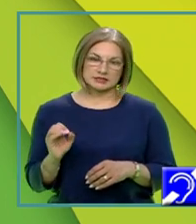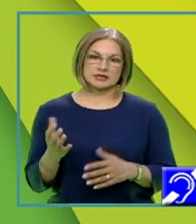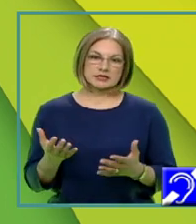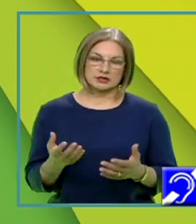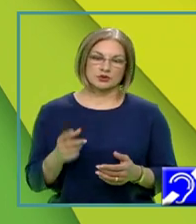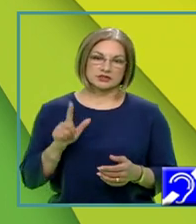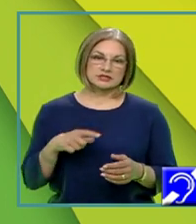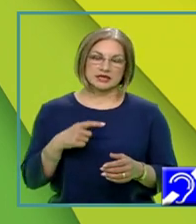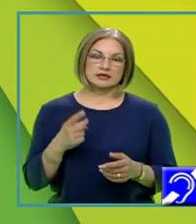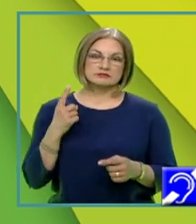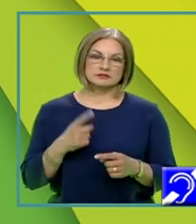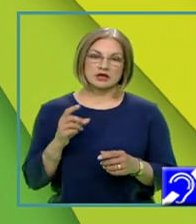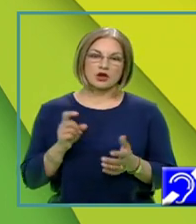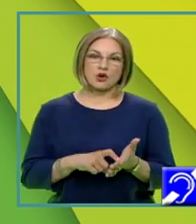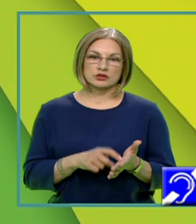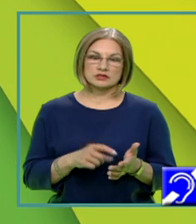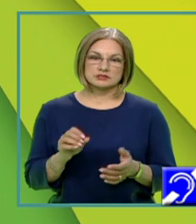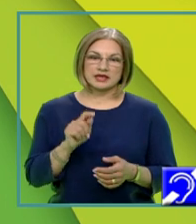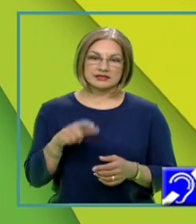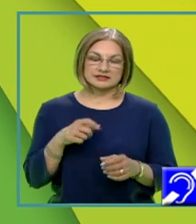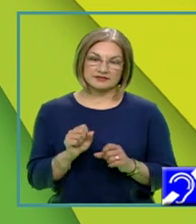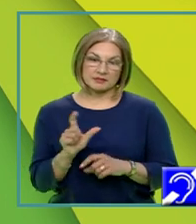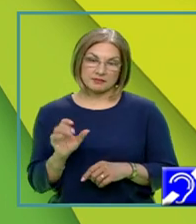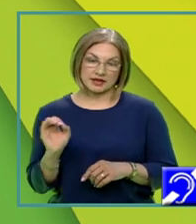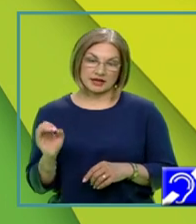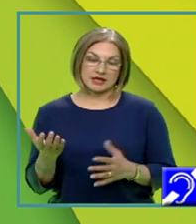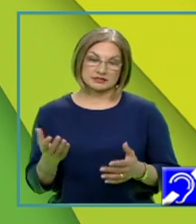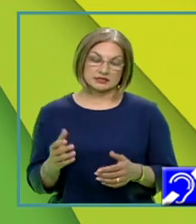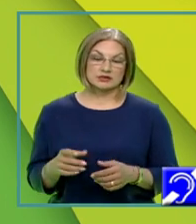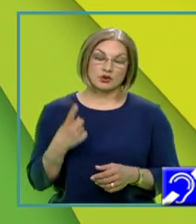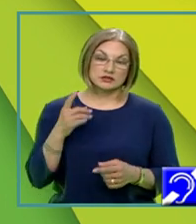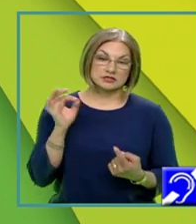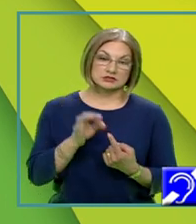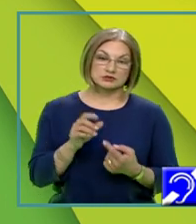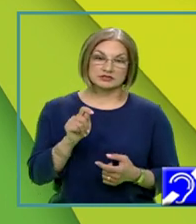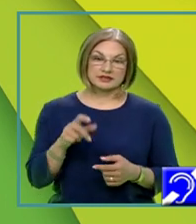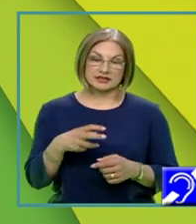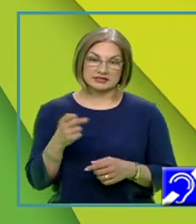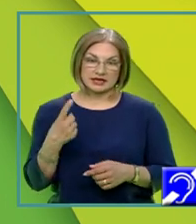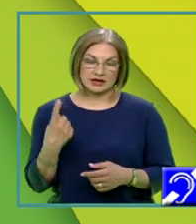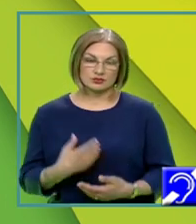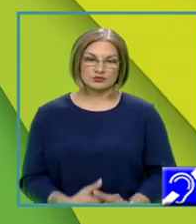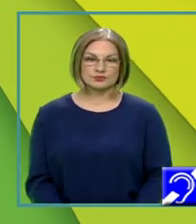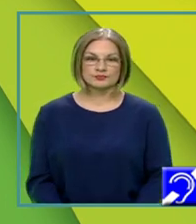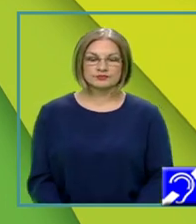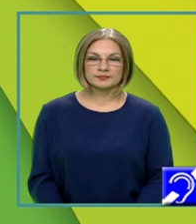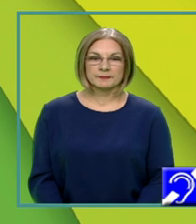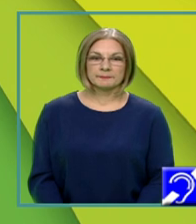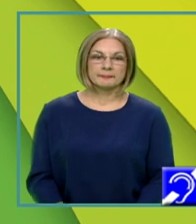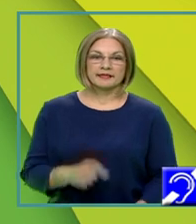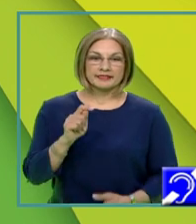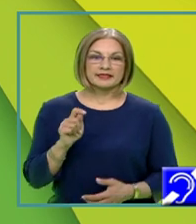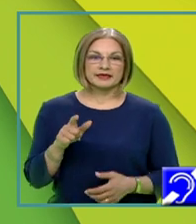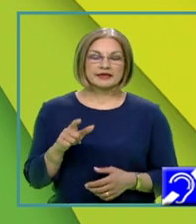și noi avem condiția cat sa fie mai mare ca 0 singura soluție este egal cu unu cum te invit este 2 la x